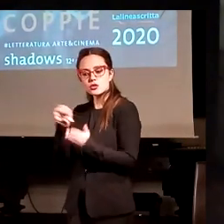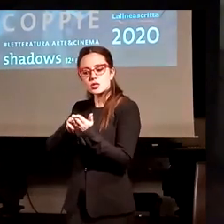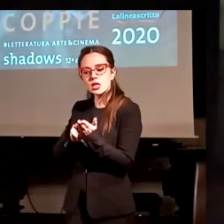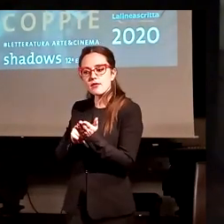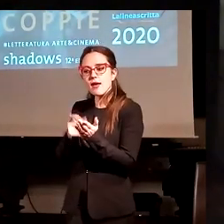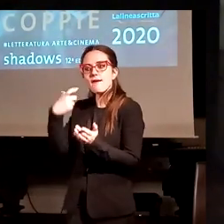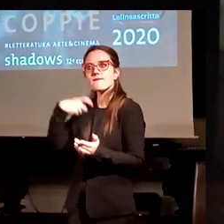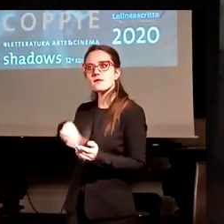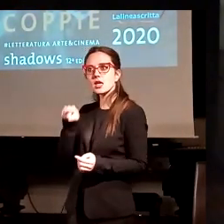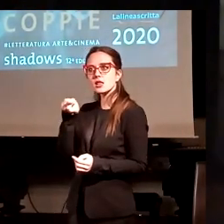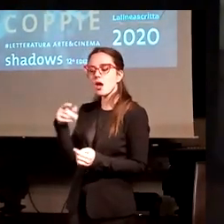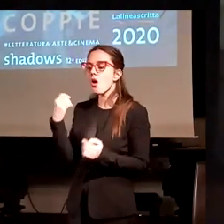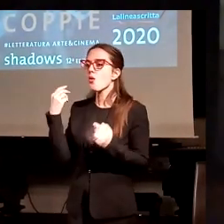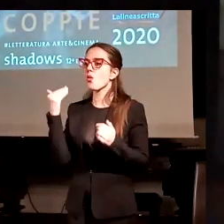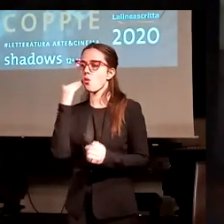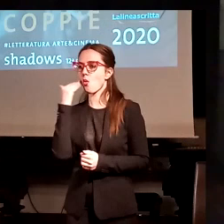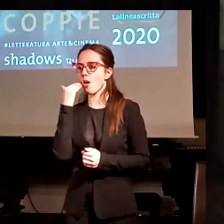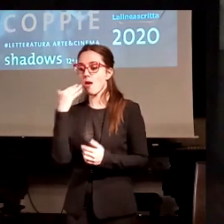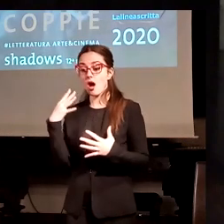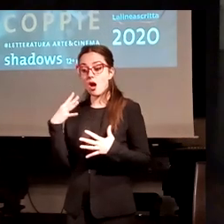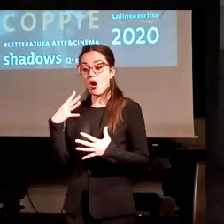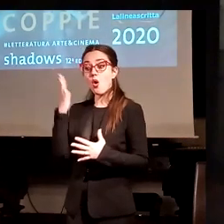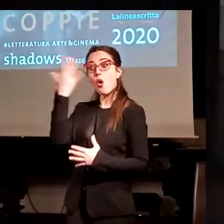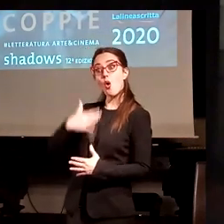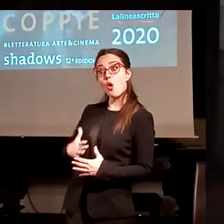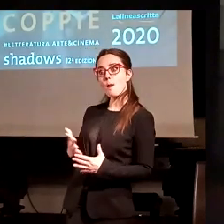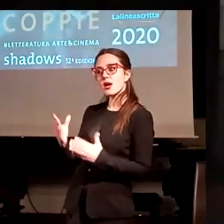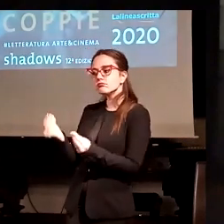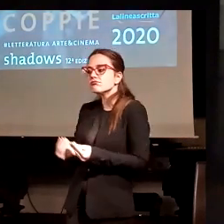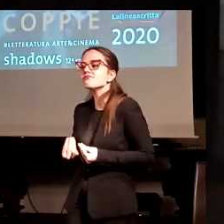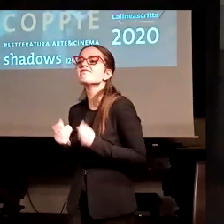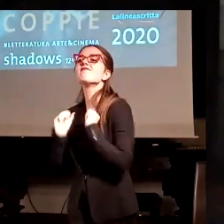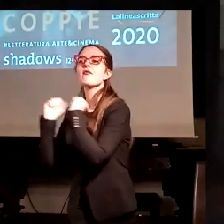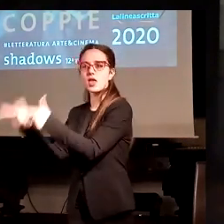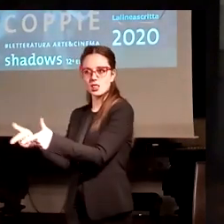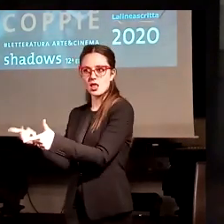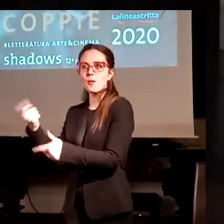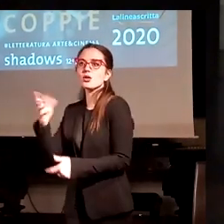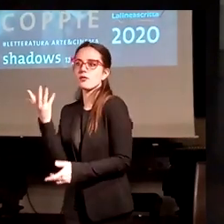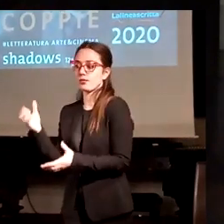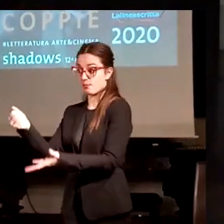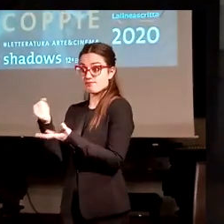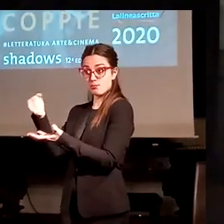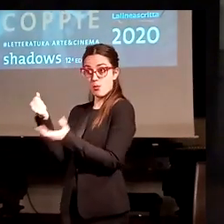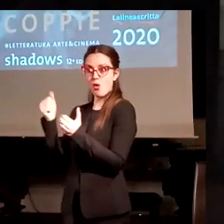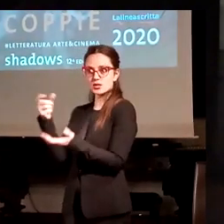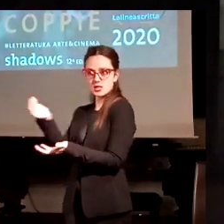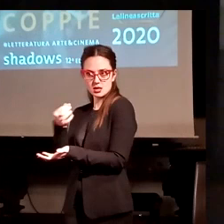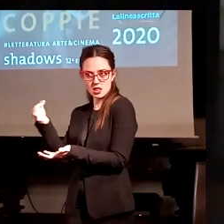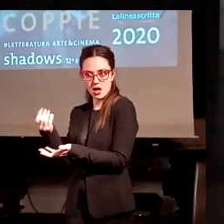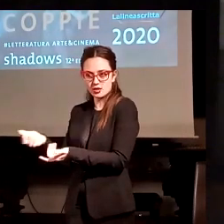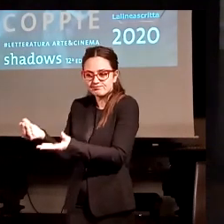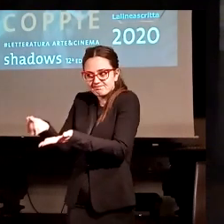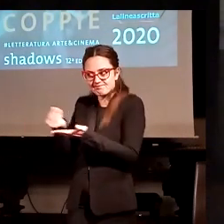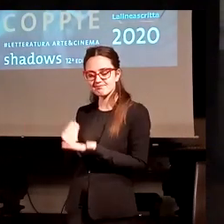che si vende l'ombra in cambio di una borsa di denaro e da quel momento a distanza di pochi anni gli elisir del diavolo